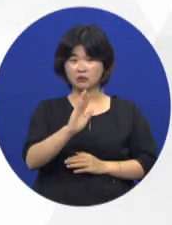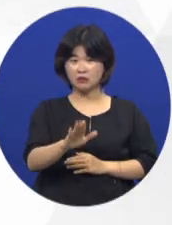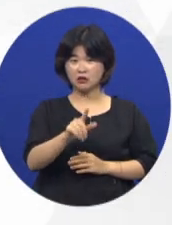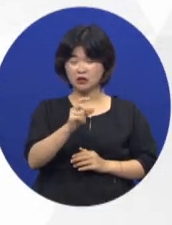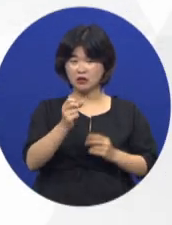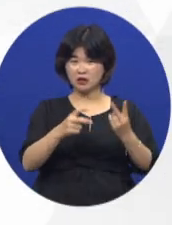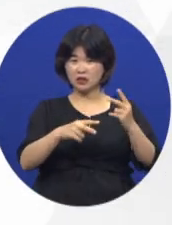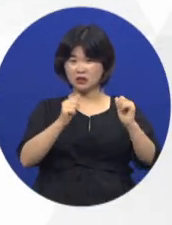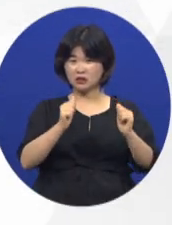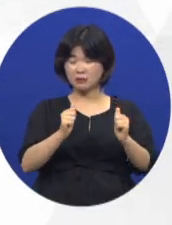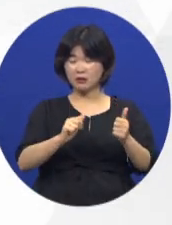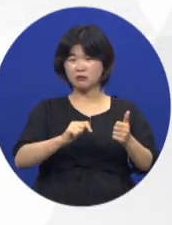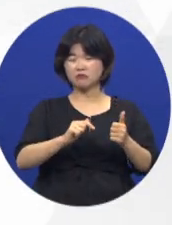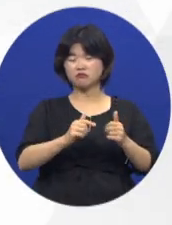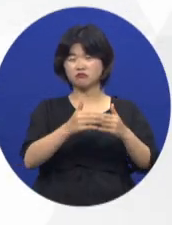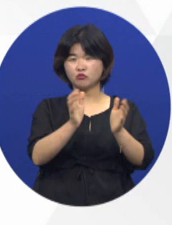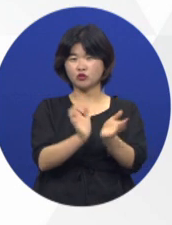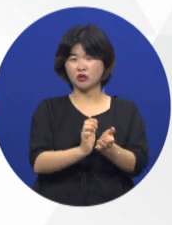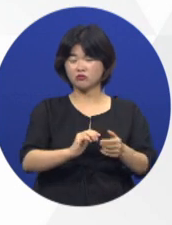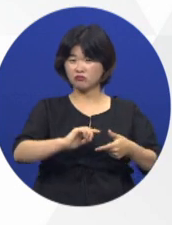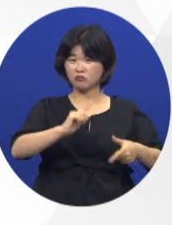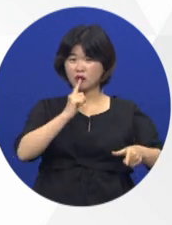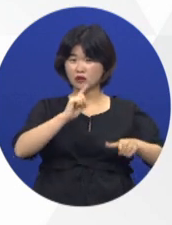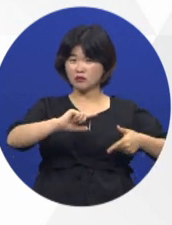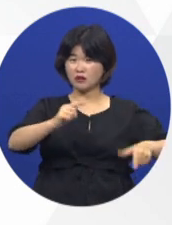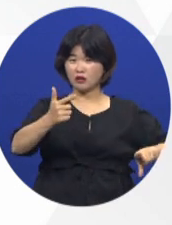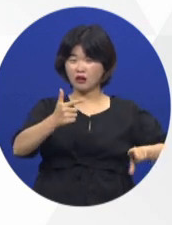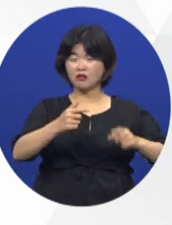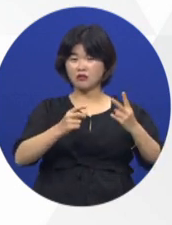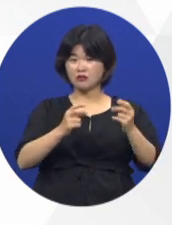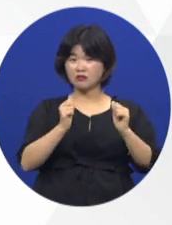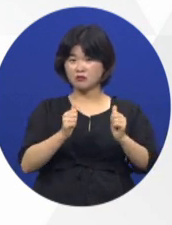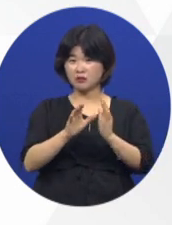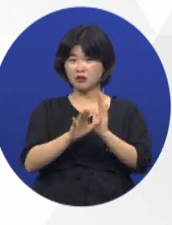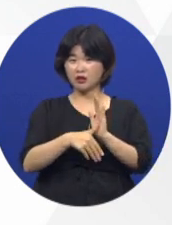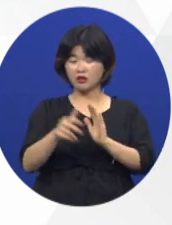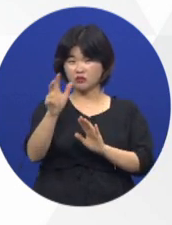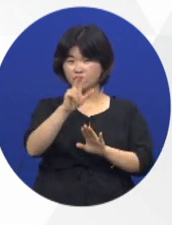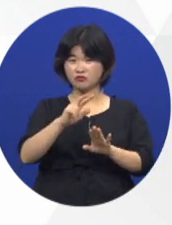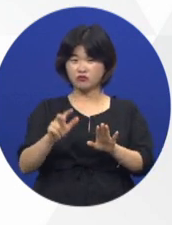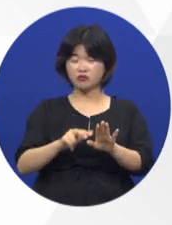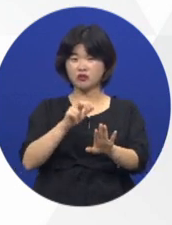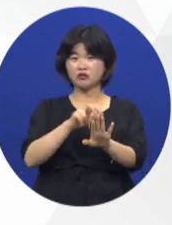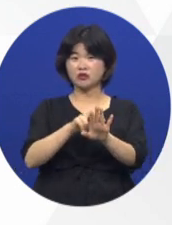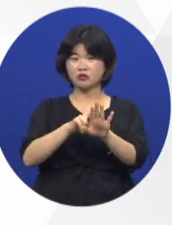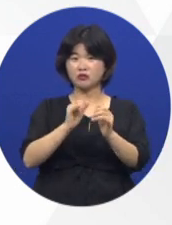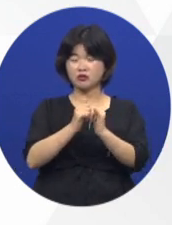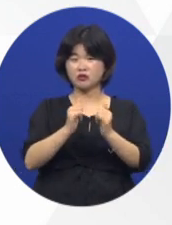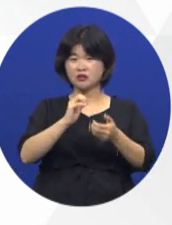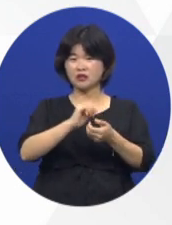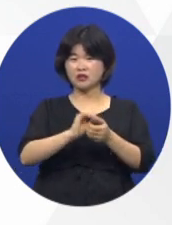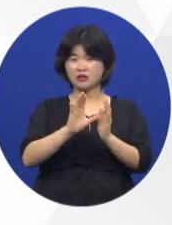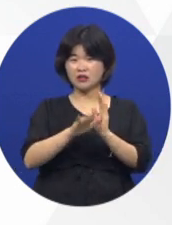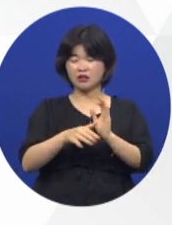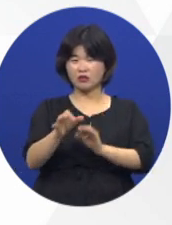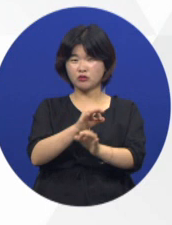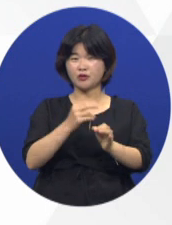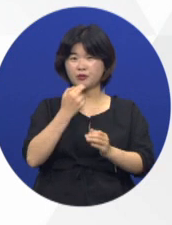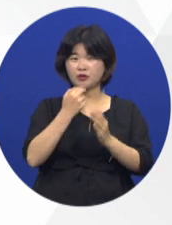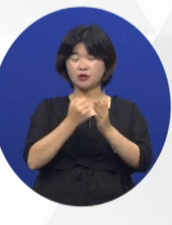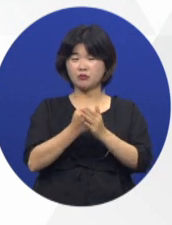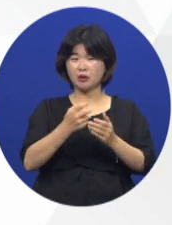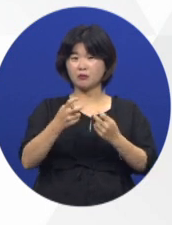2심 재판부의 판단은 달랐습니다 항소심에서 법원은 내국인 으로 진료를 제안할 경우 경제성이 없어